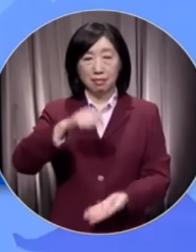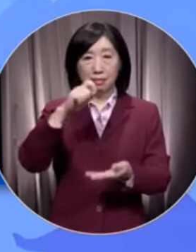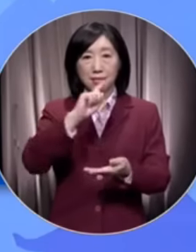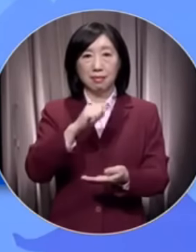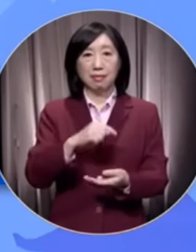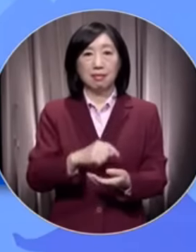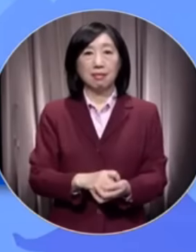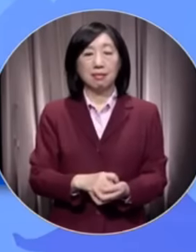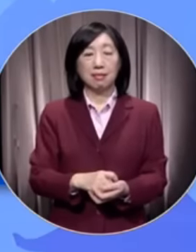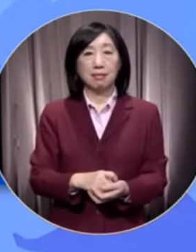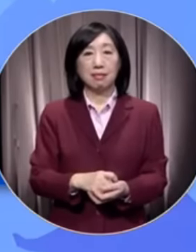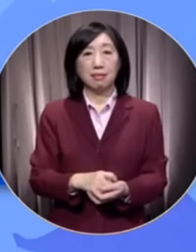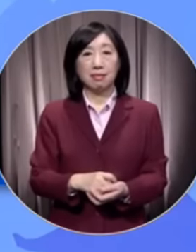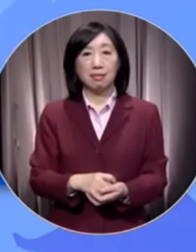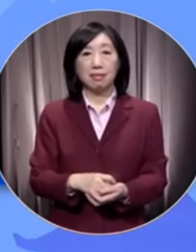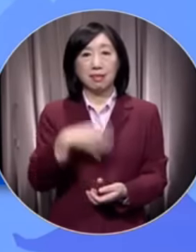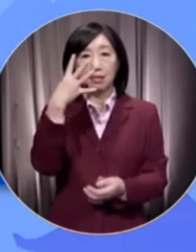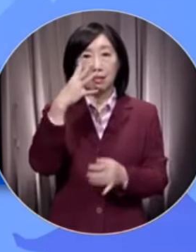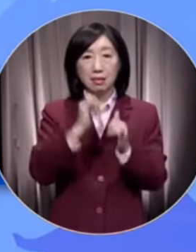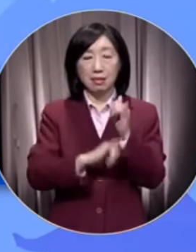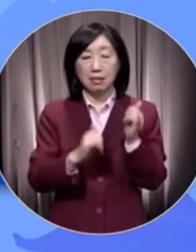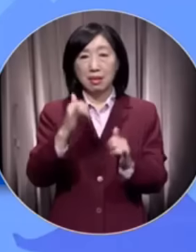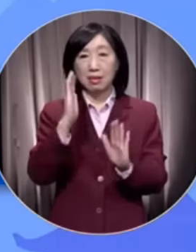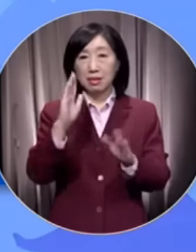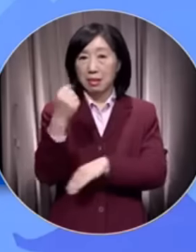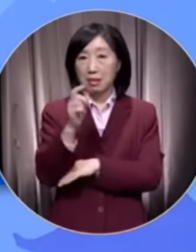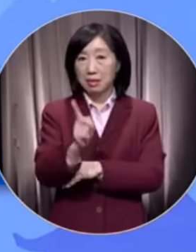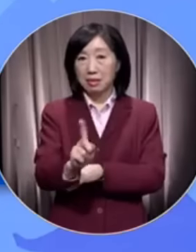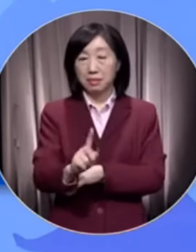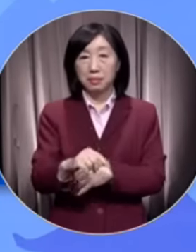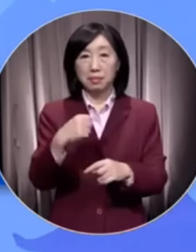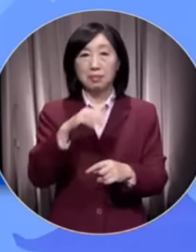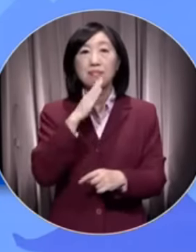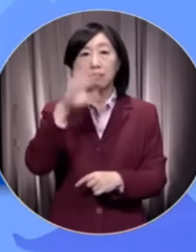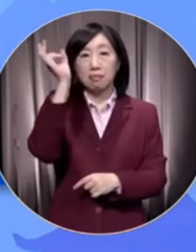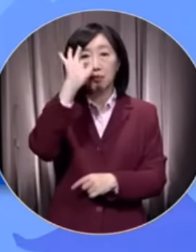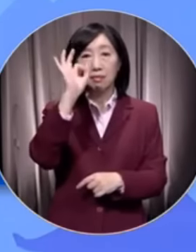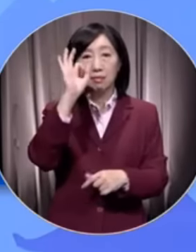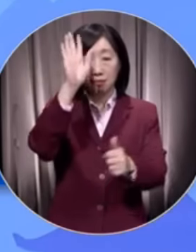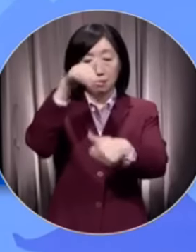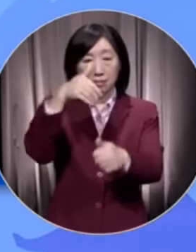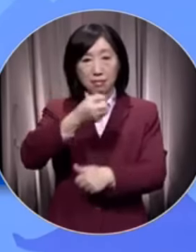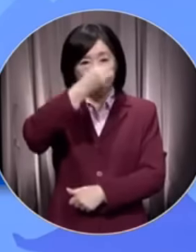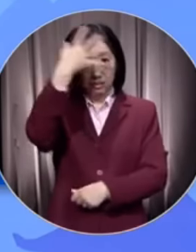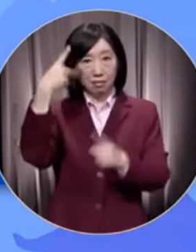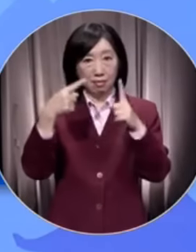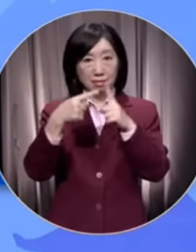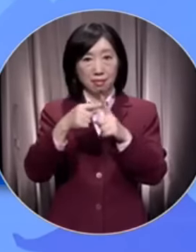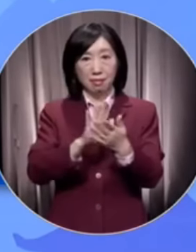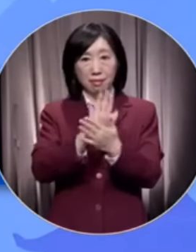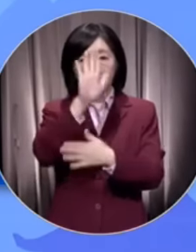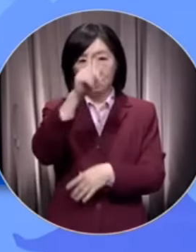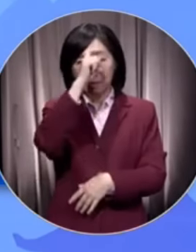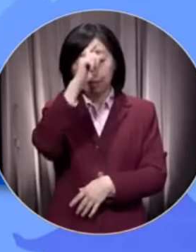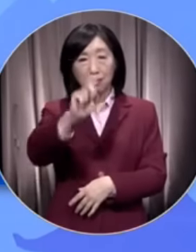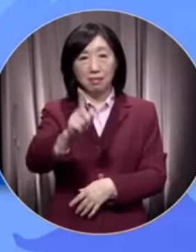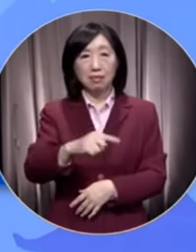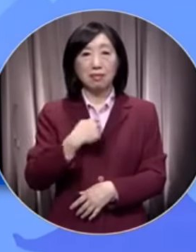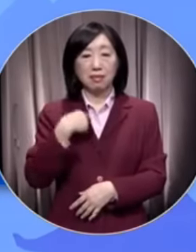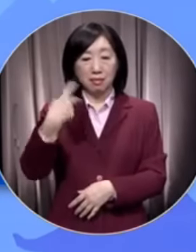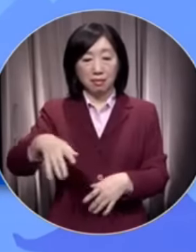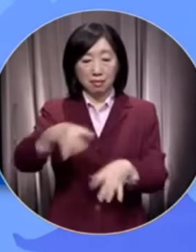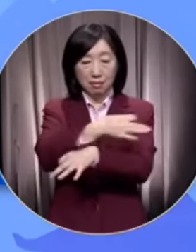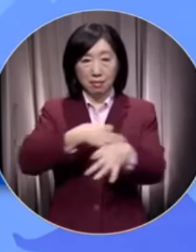践世代正义。实践世代正义最重要的就是要找回年轻人对未来的希望。我要重建经